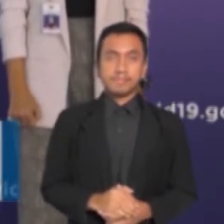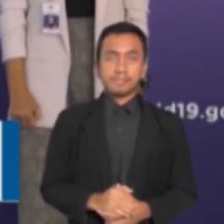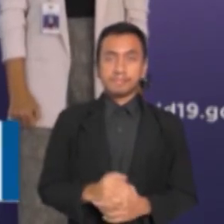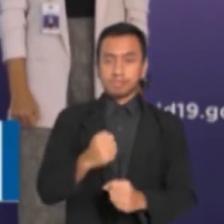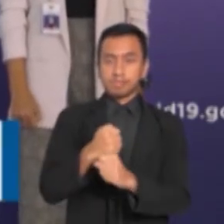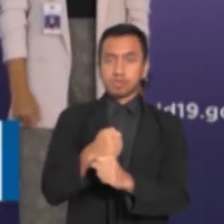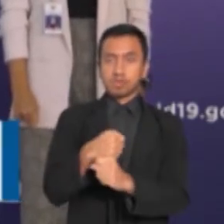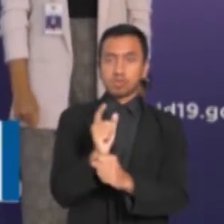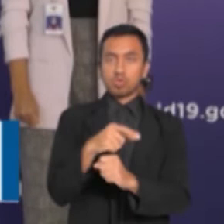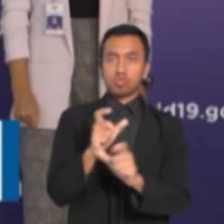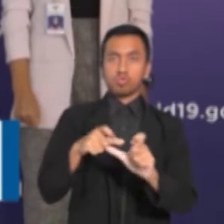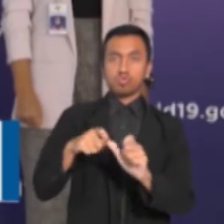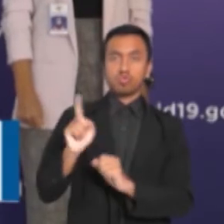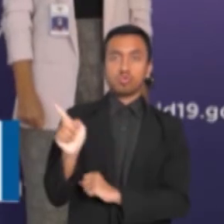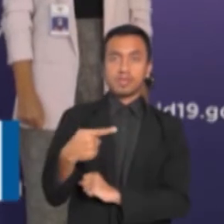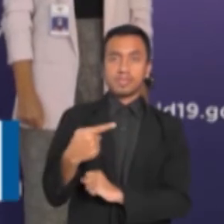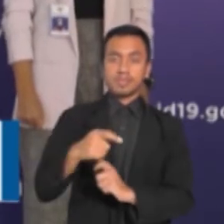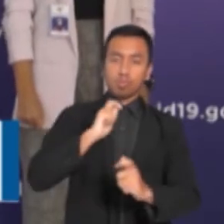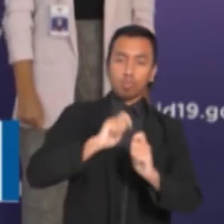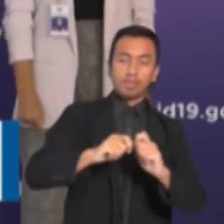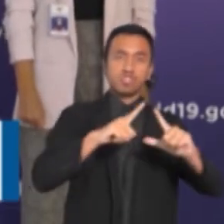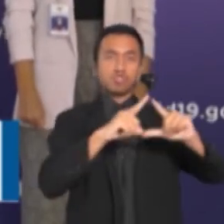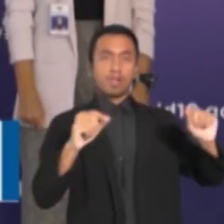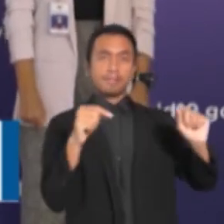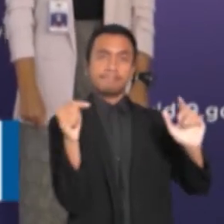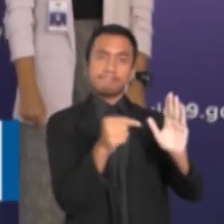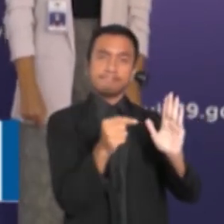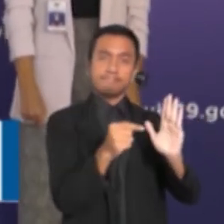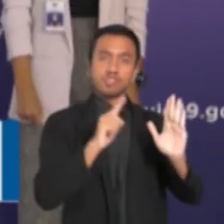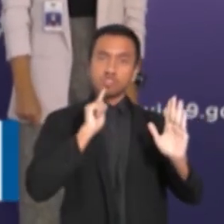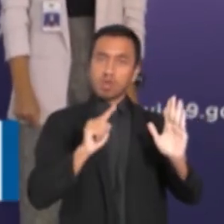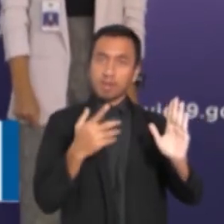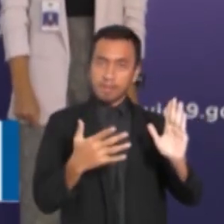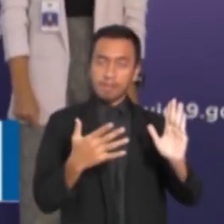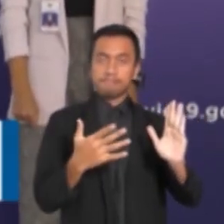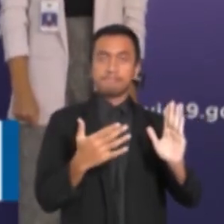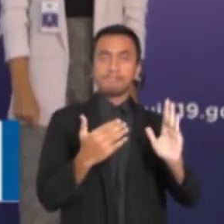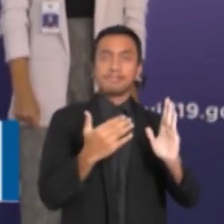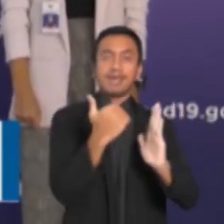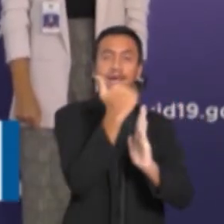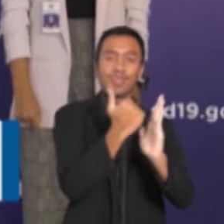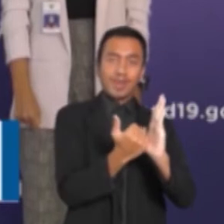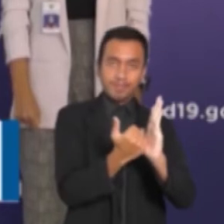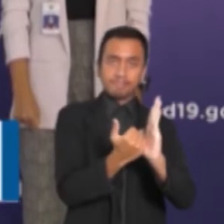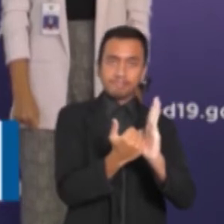surat edaran terkait dengan masalah pembatasan perjalanan